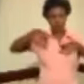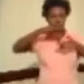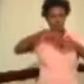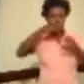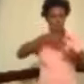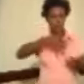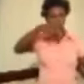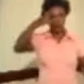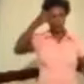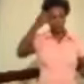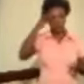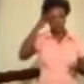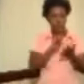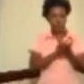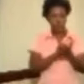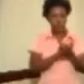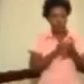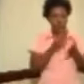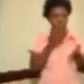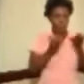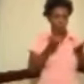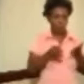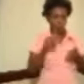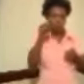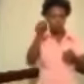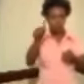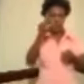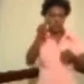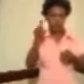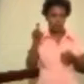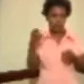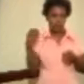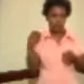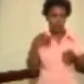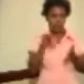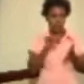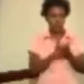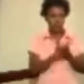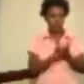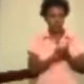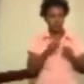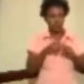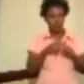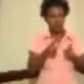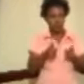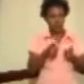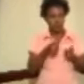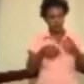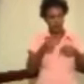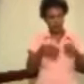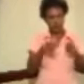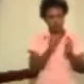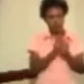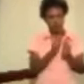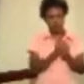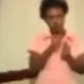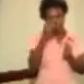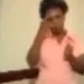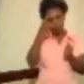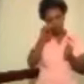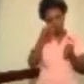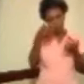richesse naturelle. M'a passé, me dit, faut me t'approcéder de tout ça. Donc, ce sont des richesses qui ne sont pas exploitées. Il s'agit de venir, justement, encore avec ces BOT